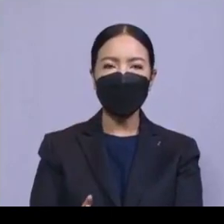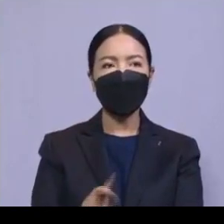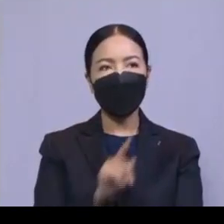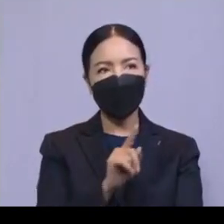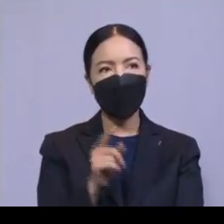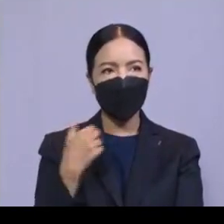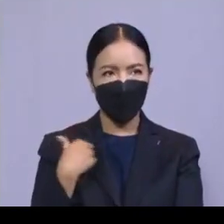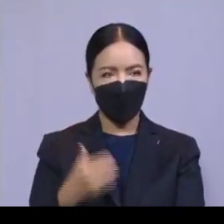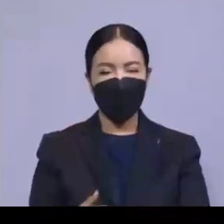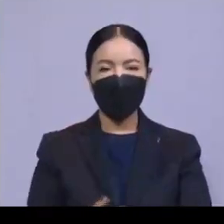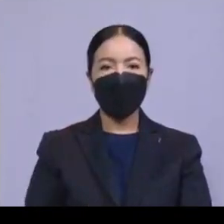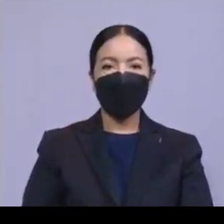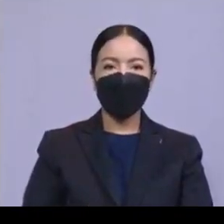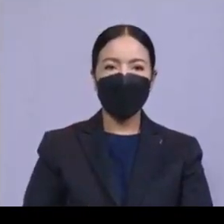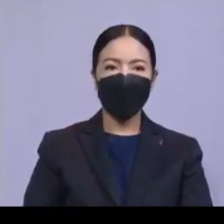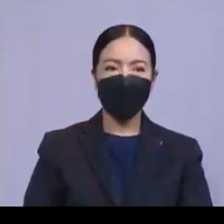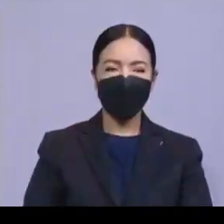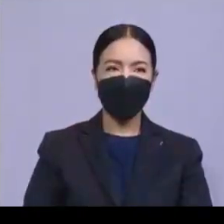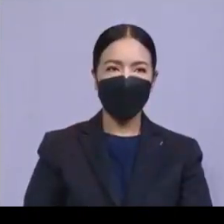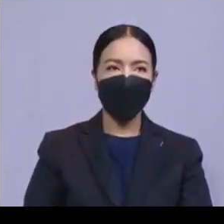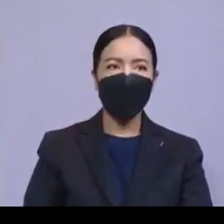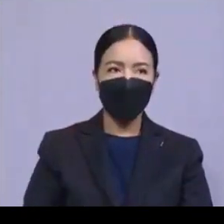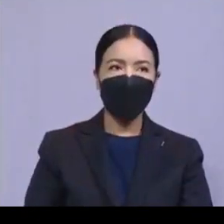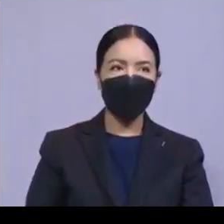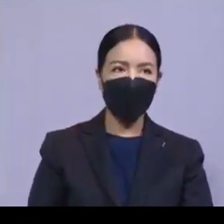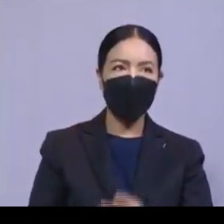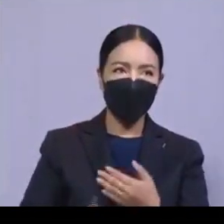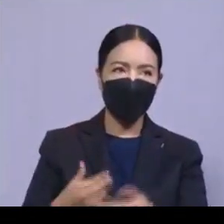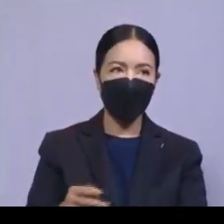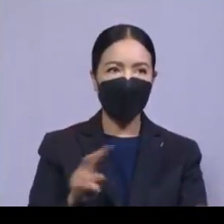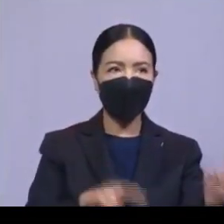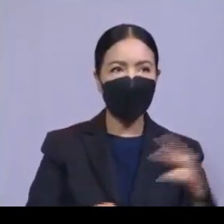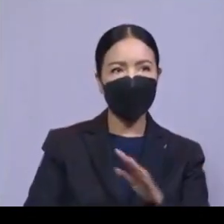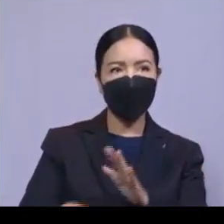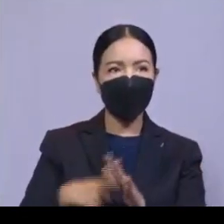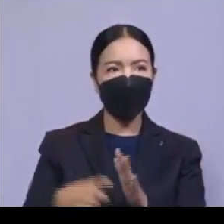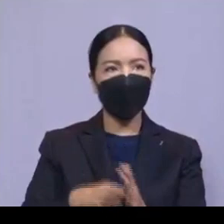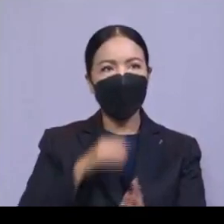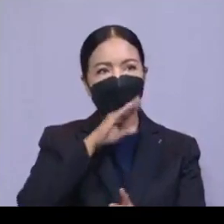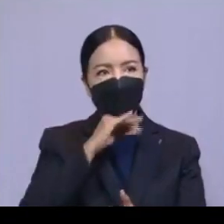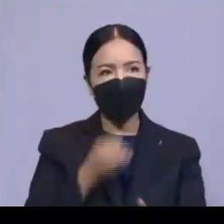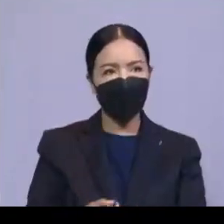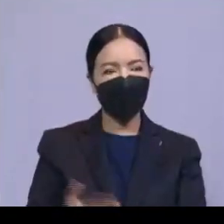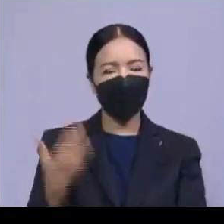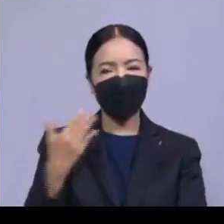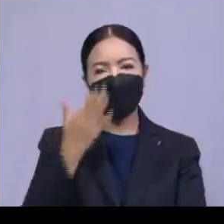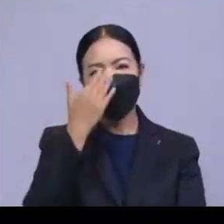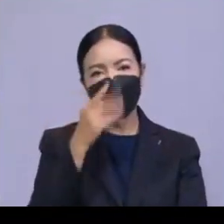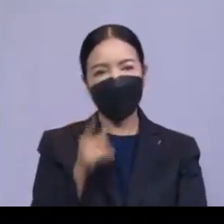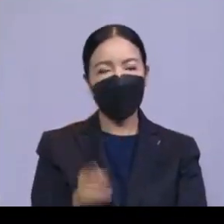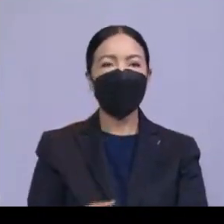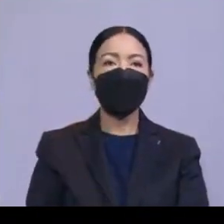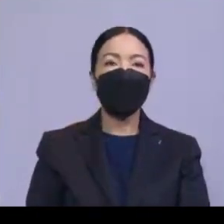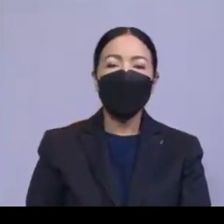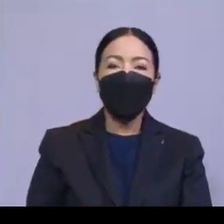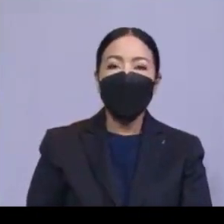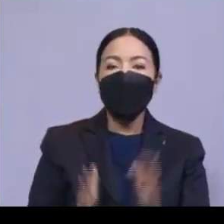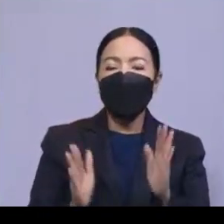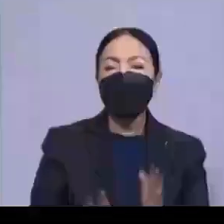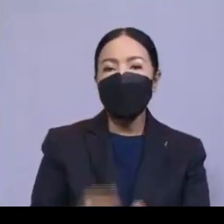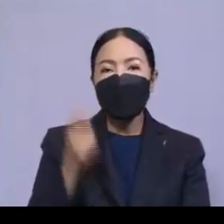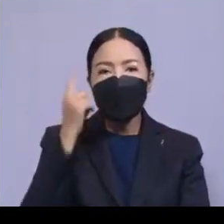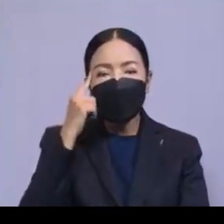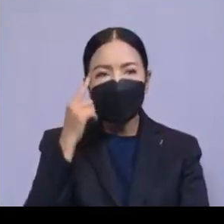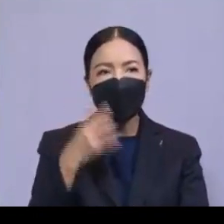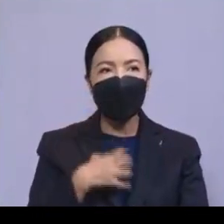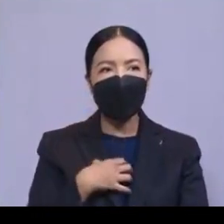ก็ได้มีการแสดงความเคลื่อนไหวในการที่จะไปตรวจสอบว่าสาเหตุที่แท้จริงมันมาจากอะไรอย่างน้อยคนที่คิดว่าจะกลับการ์ตูน